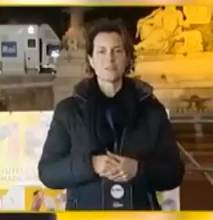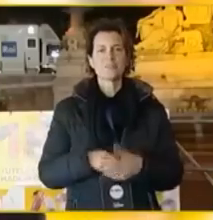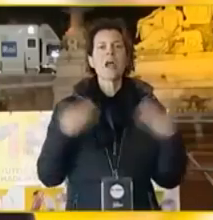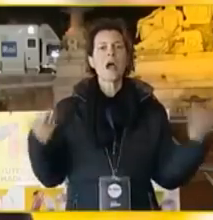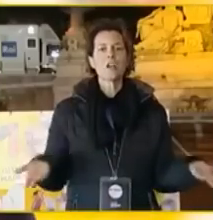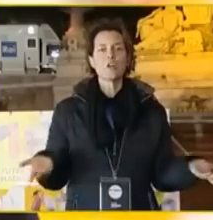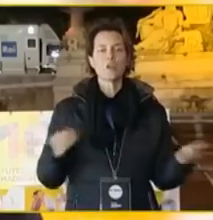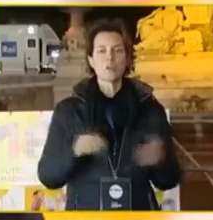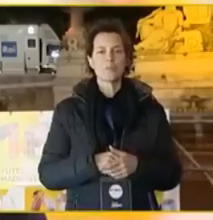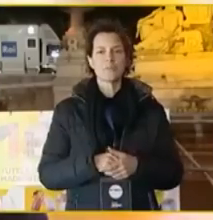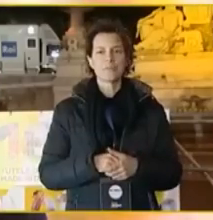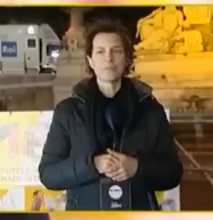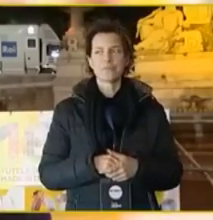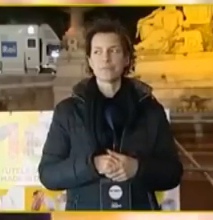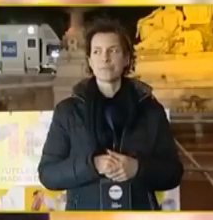Allora,